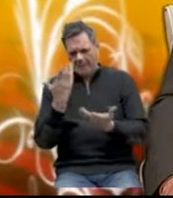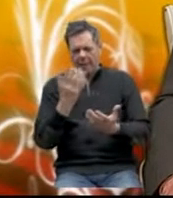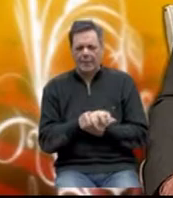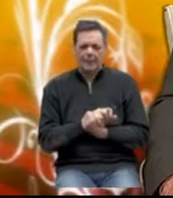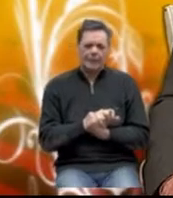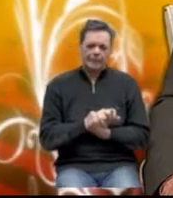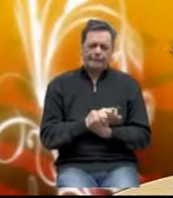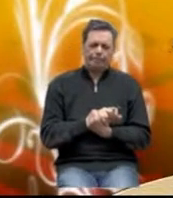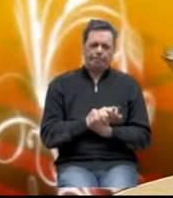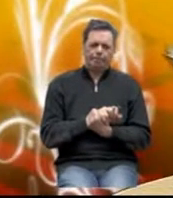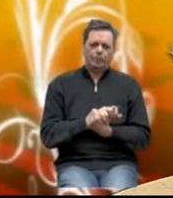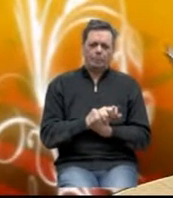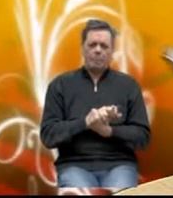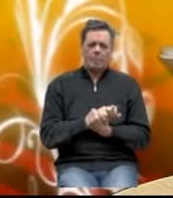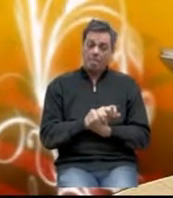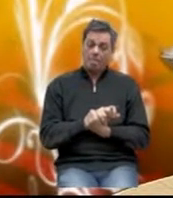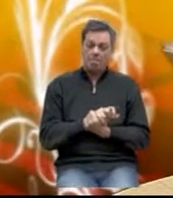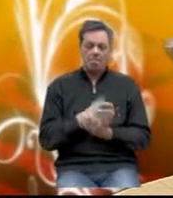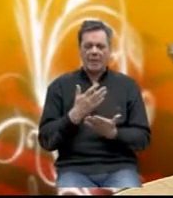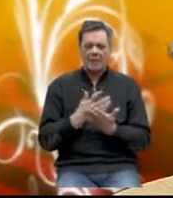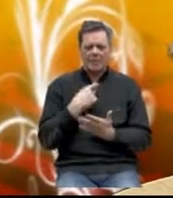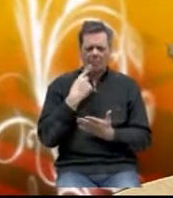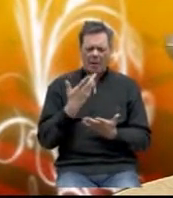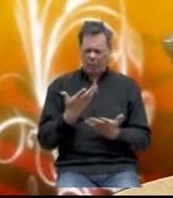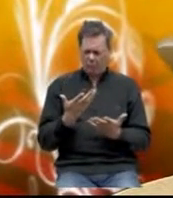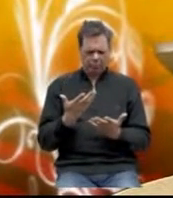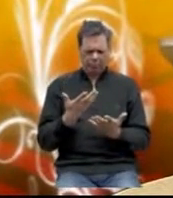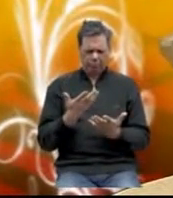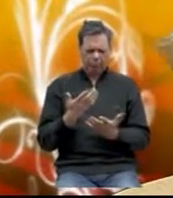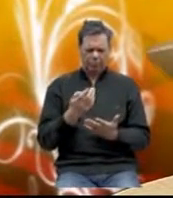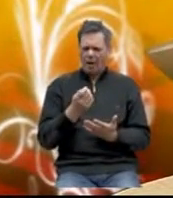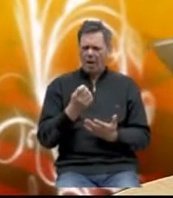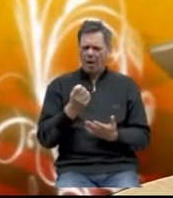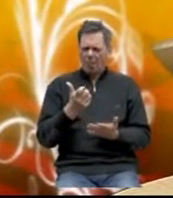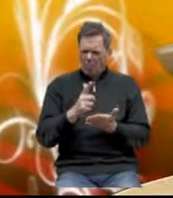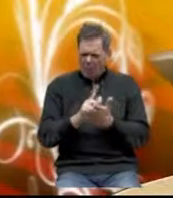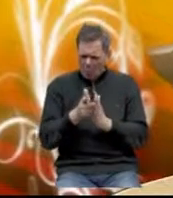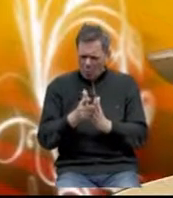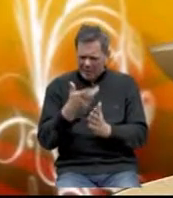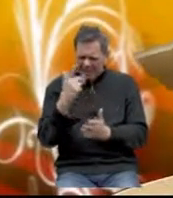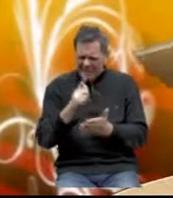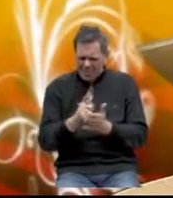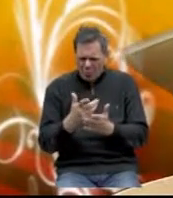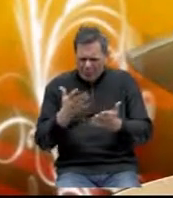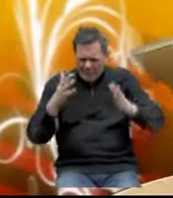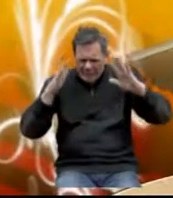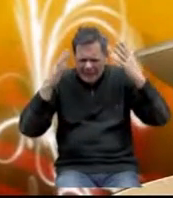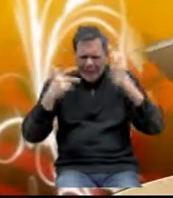javljaju. Sad ste me posjetili na ono što ste kazali, minuta, pola minute, 30 sekundi. Evo, ja